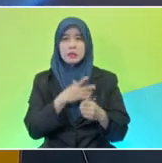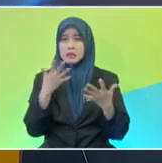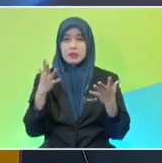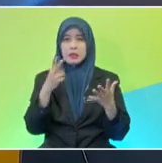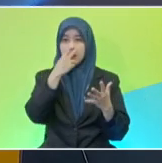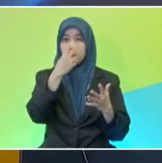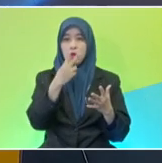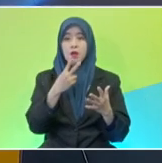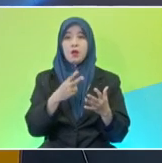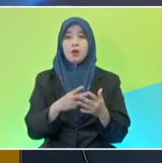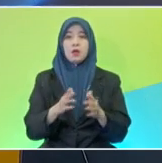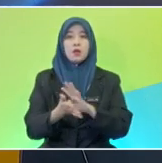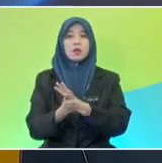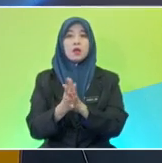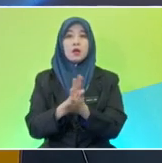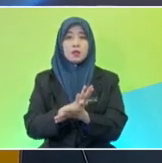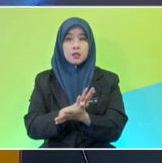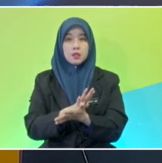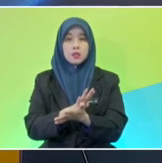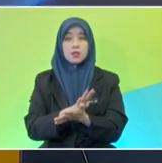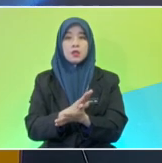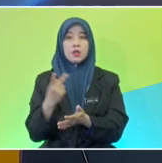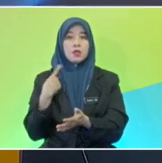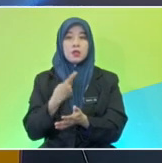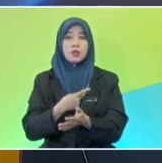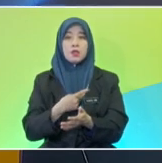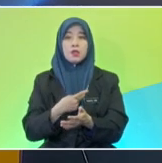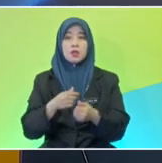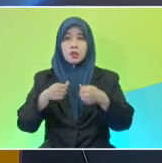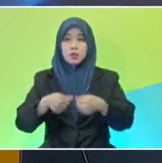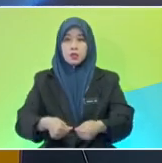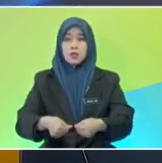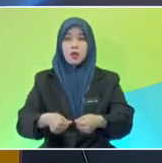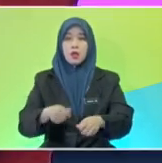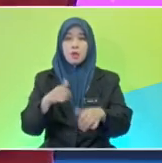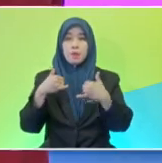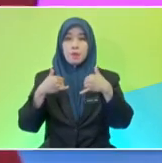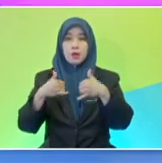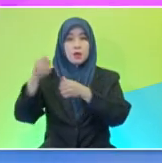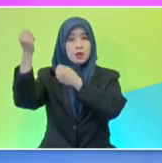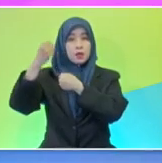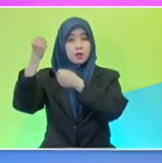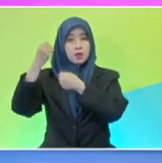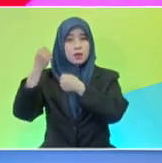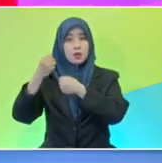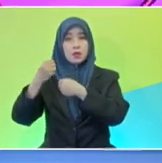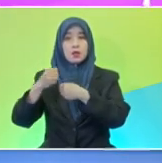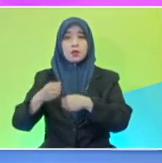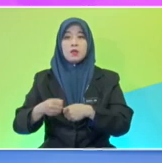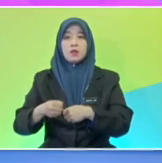layang-layang. Jadi cikgu, kita tetapkan bahawa kita main layang-layang pada waktu petang. Tapi waktu tengah hari boleh tak kita main layang-layang